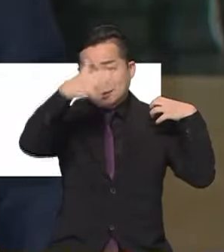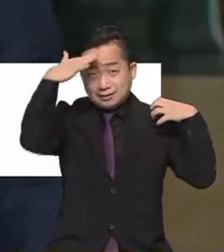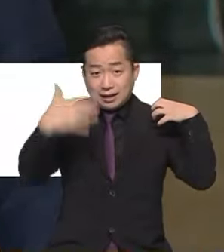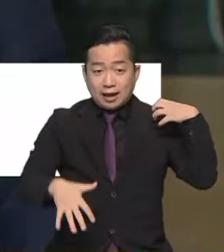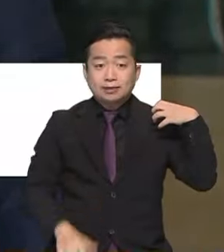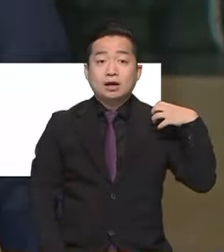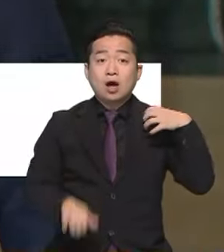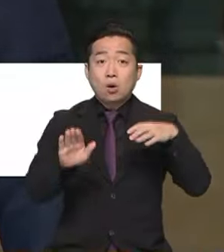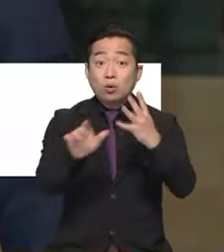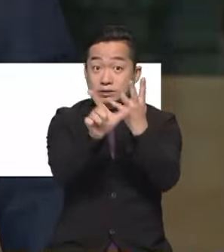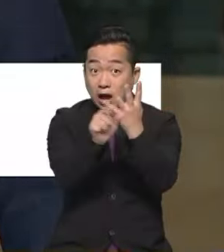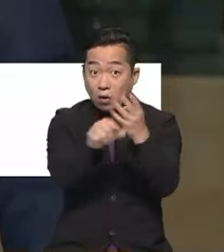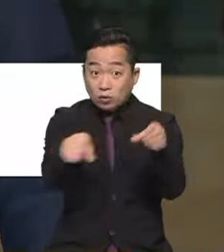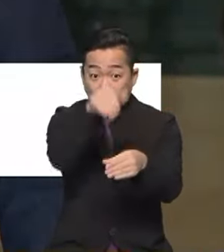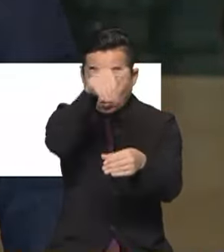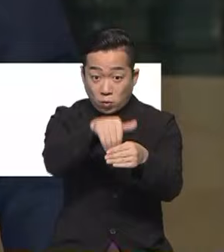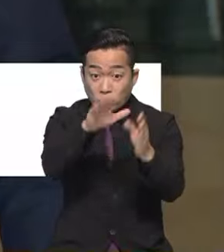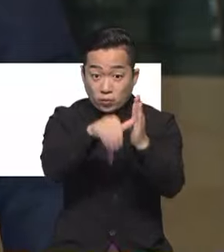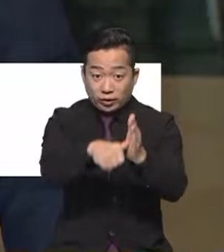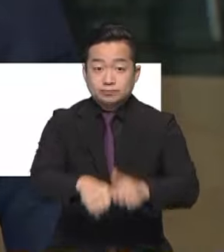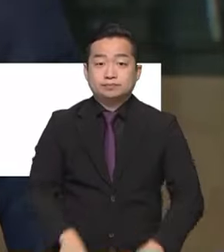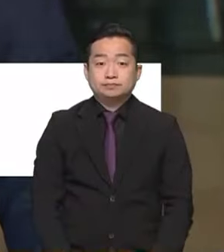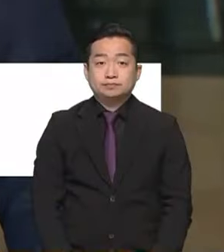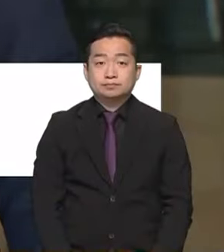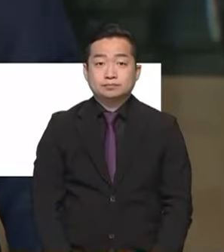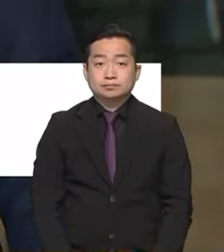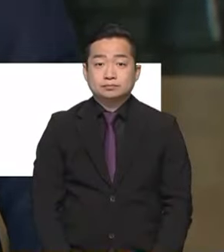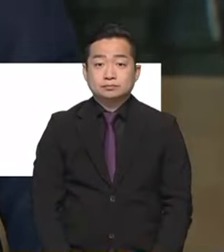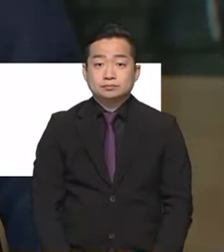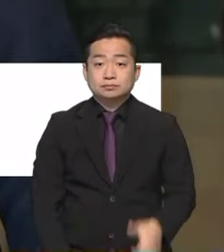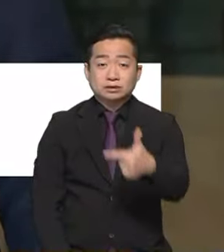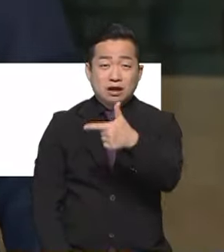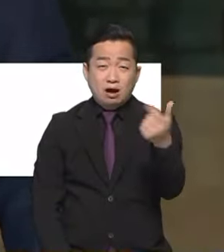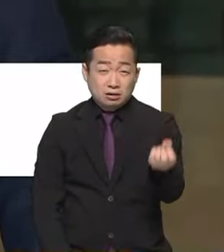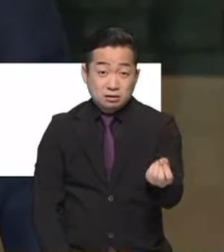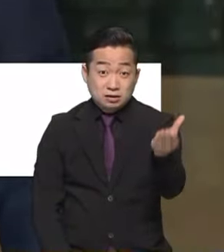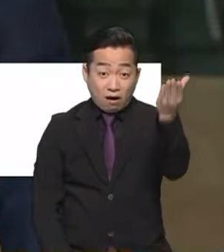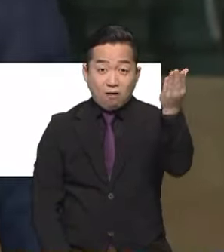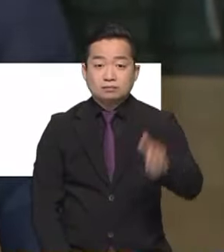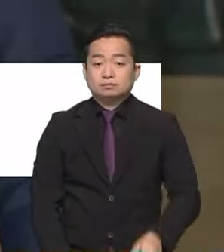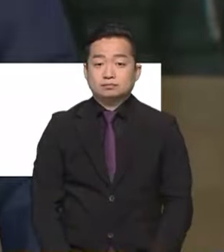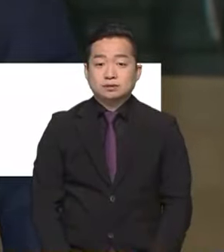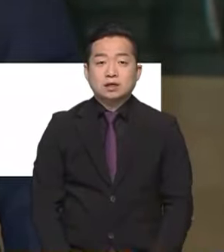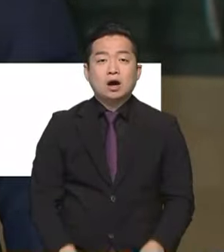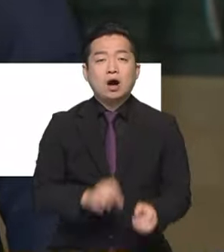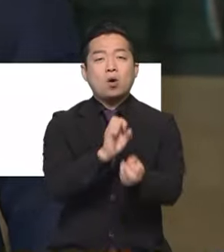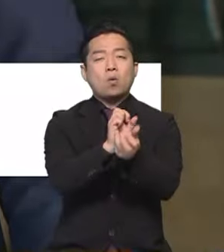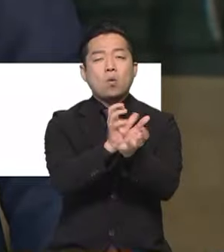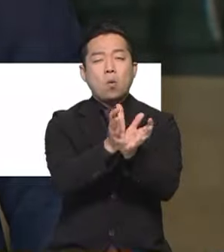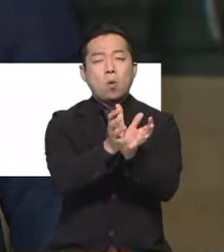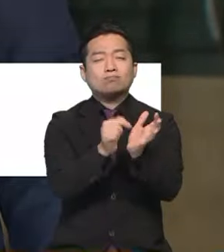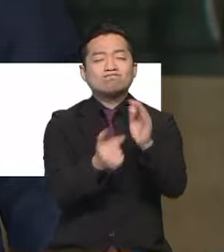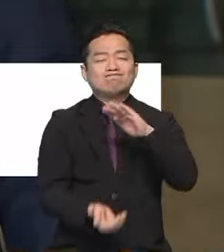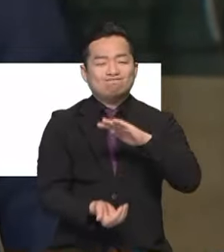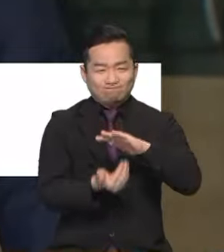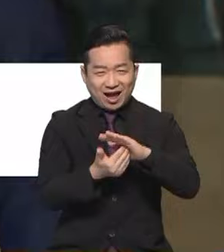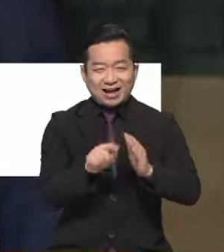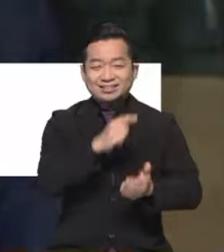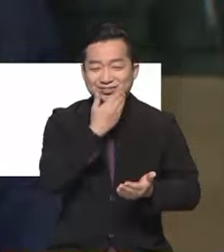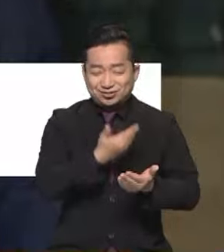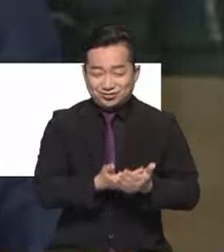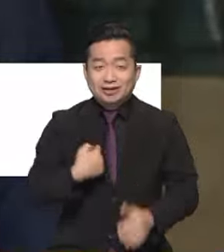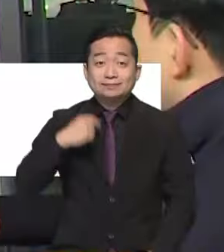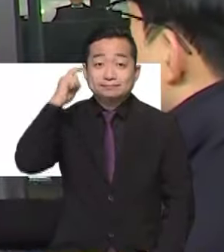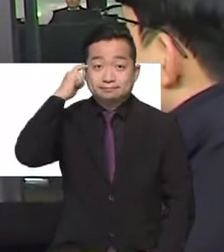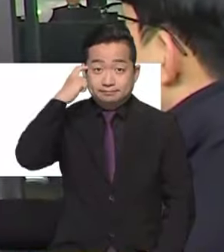올 4월 총선에서 아주 크게 이겨서 꽃을 피우는 게 매우 중요하다고